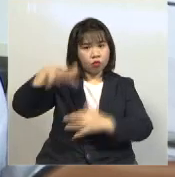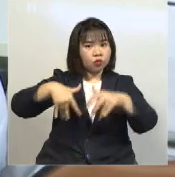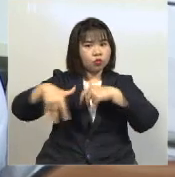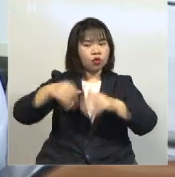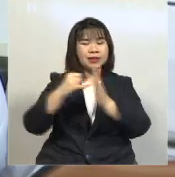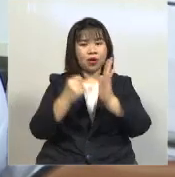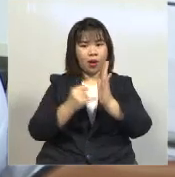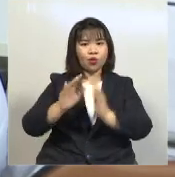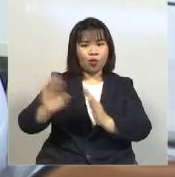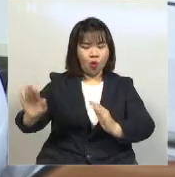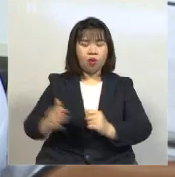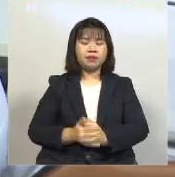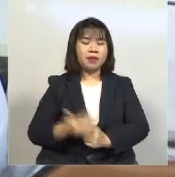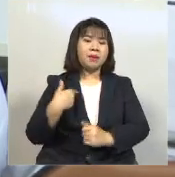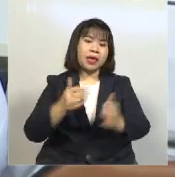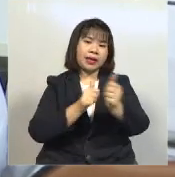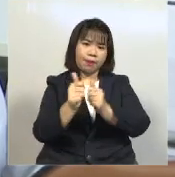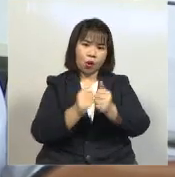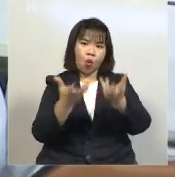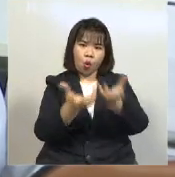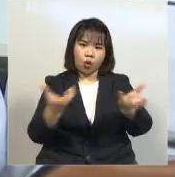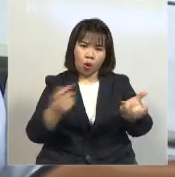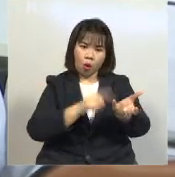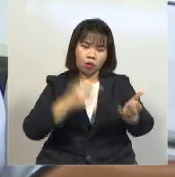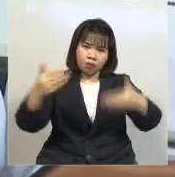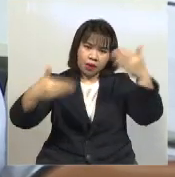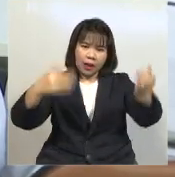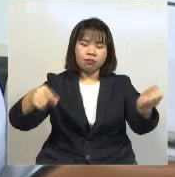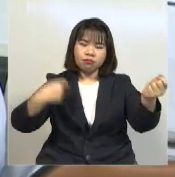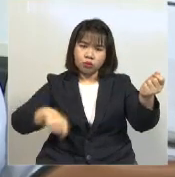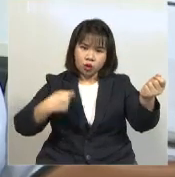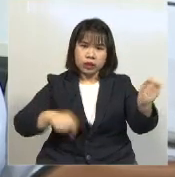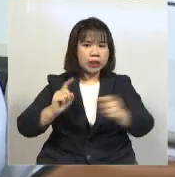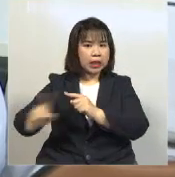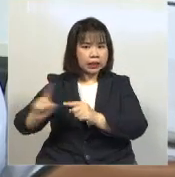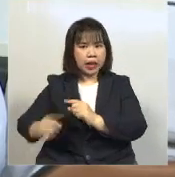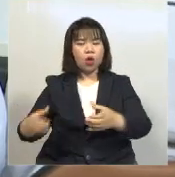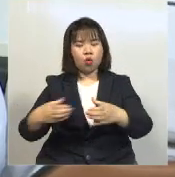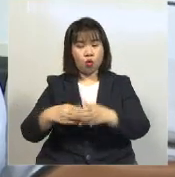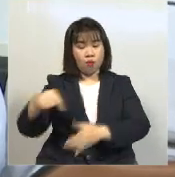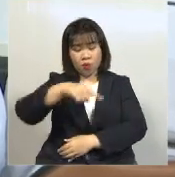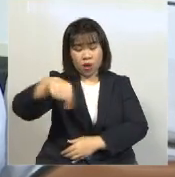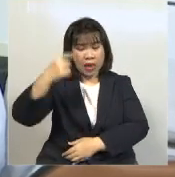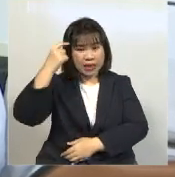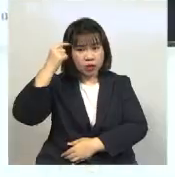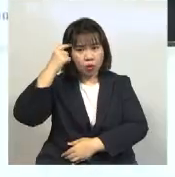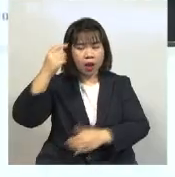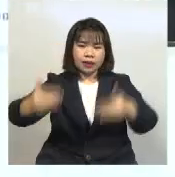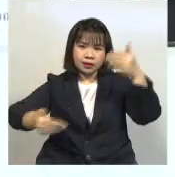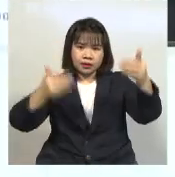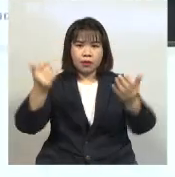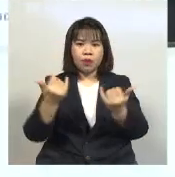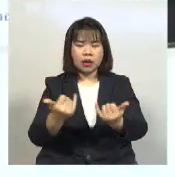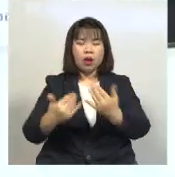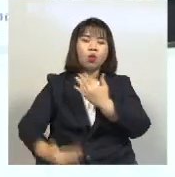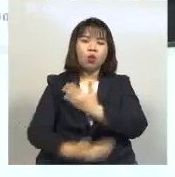ของกลุ่มจังหวัดการประกวดการออกแบบผลิตภัณฑ์และมหกรรมดนตรีโดยคณะผู้จัดงานเชื่อว่าการจัดงานครั้งนี้จะ